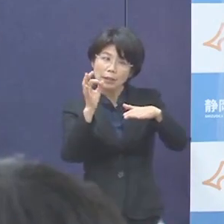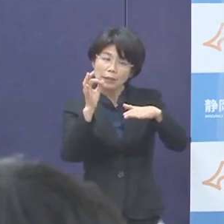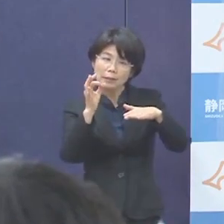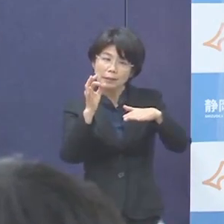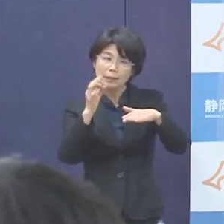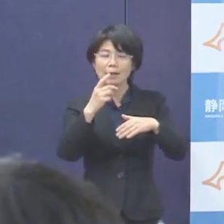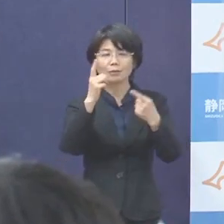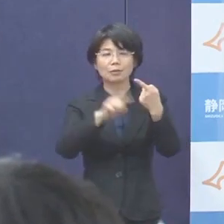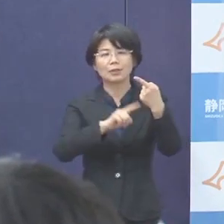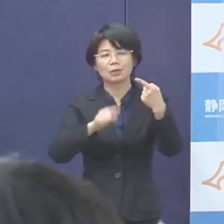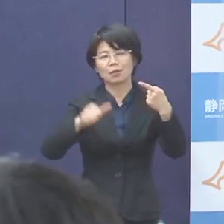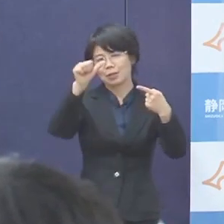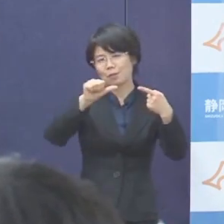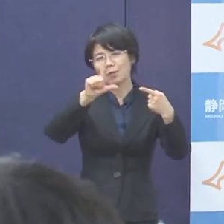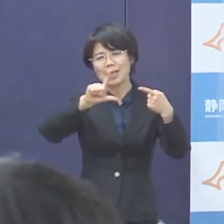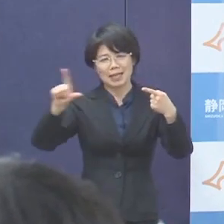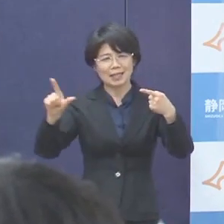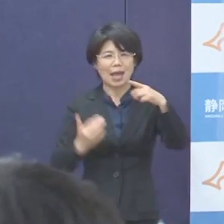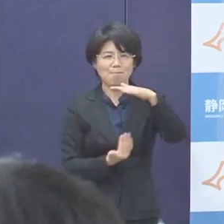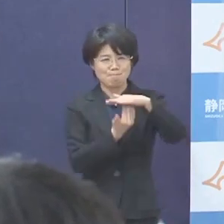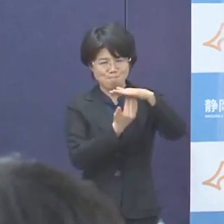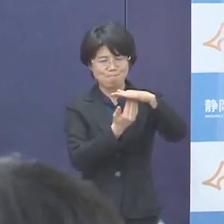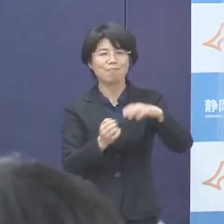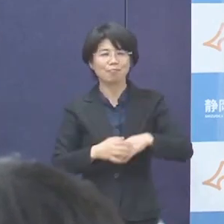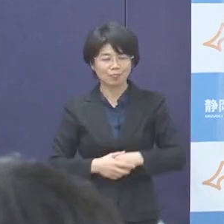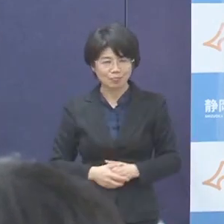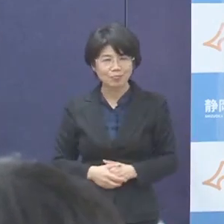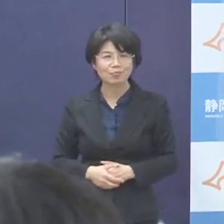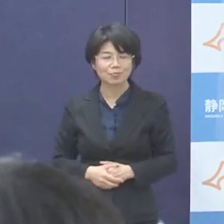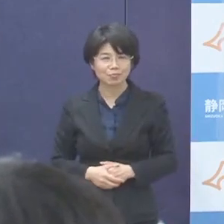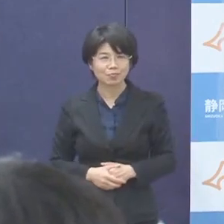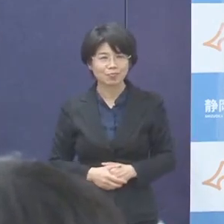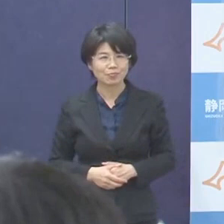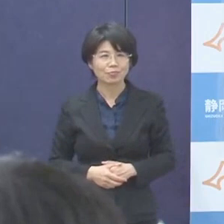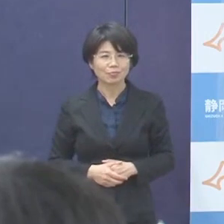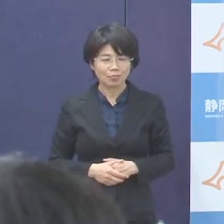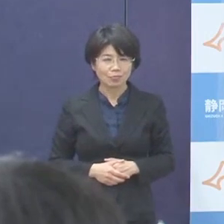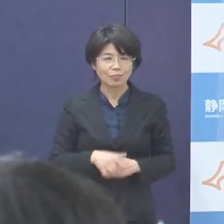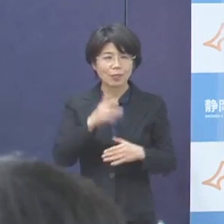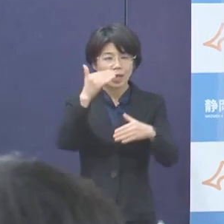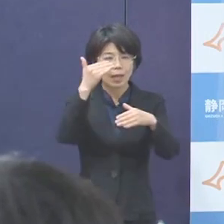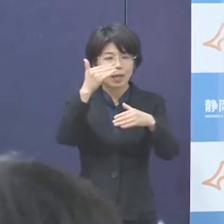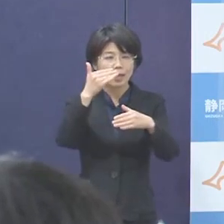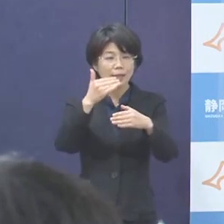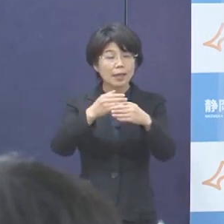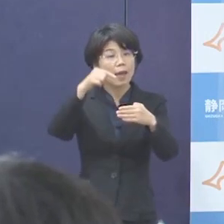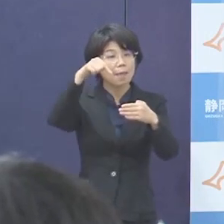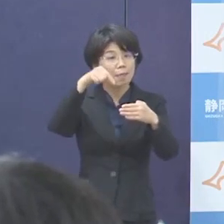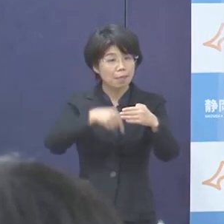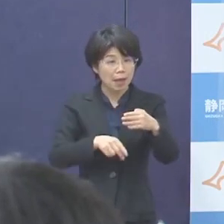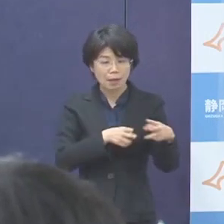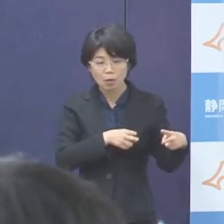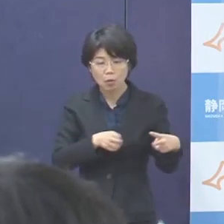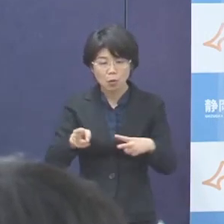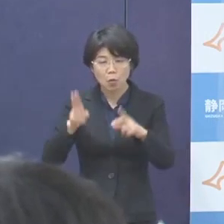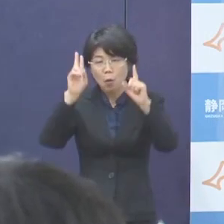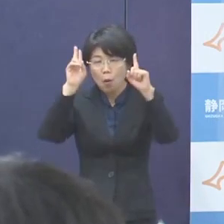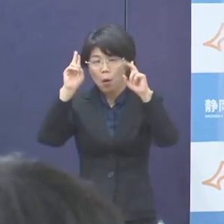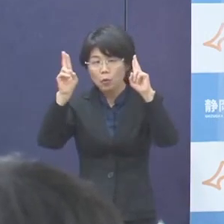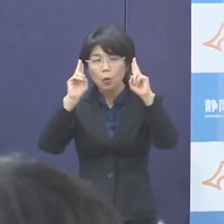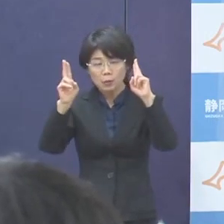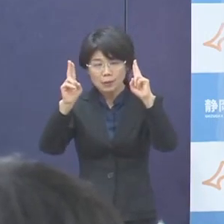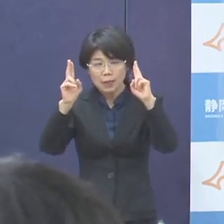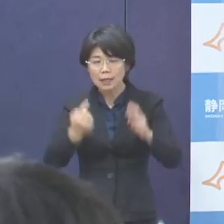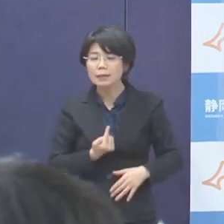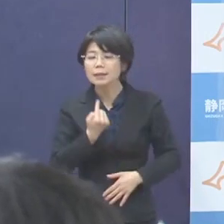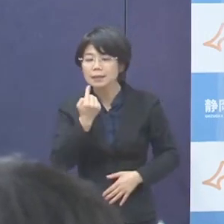円ということになります。で対象はですね、1つは県内の旅行業者の店舗での販